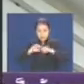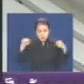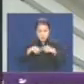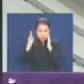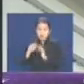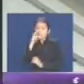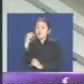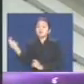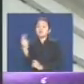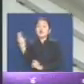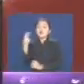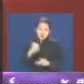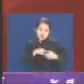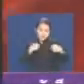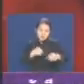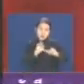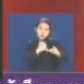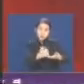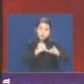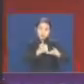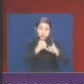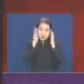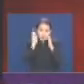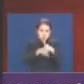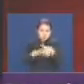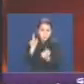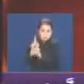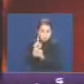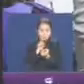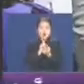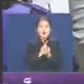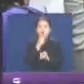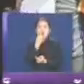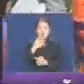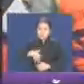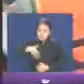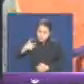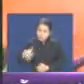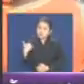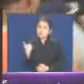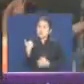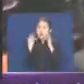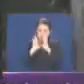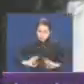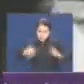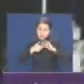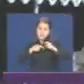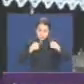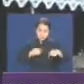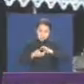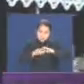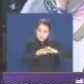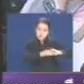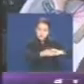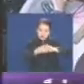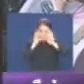คนนี้ก็ได้แสดงให้ผู้เดือดร้อนหลายคนที่พบเห็นได้ตระหนักว่าในภาวะเช่นนี้ความสามัคคีและเป็นหนึ่งเดียวเท่านั้น